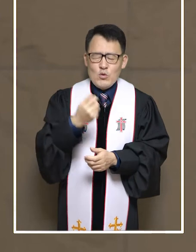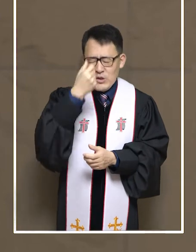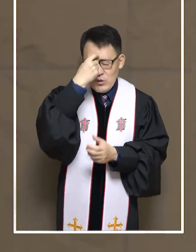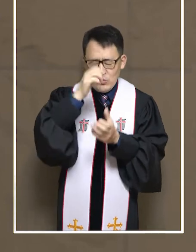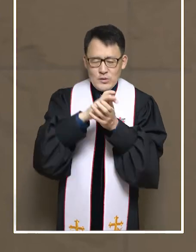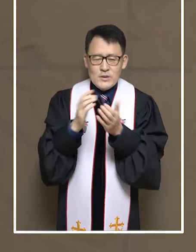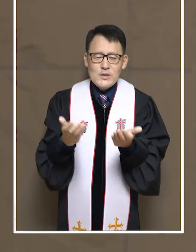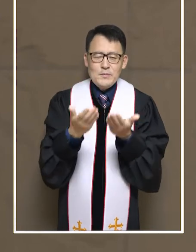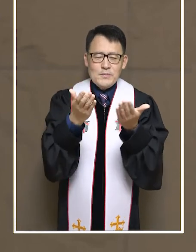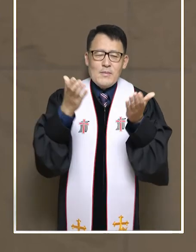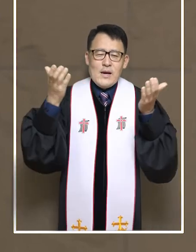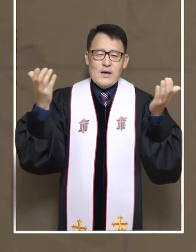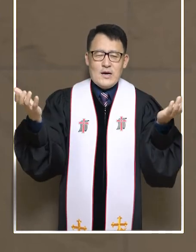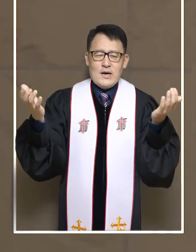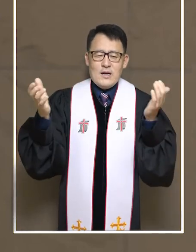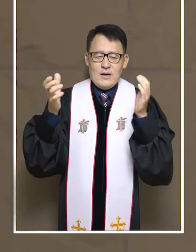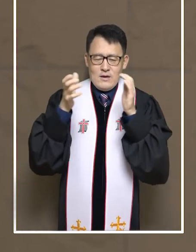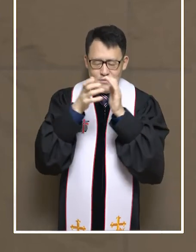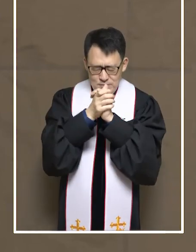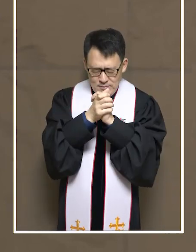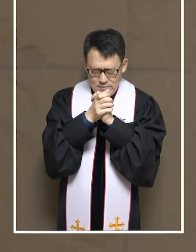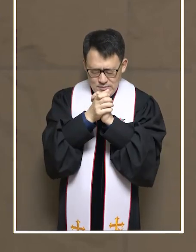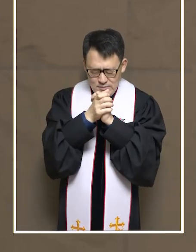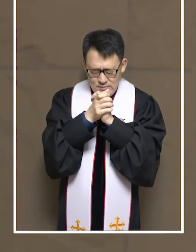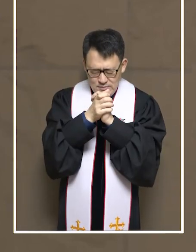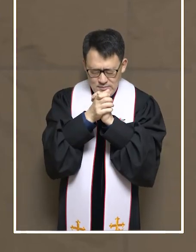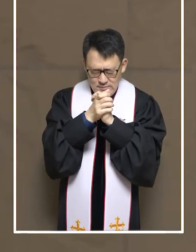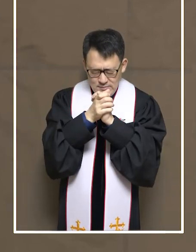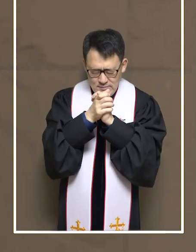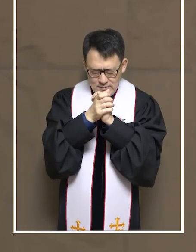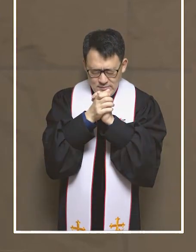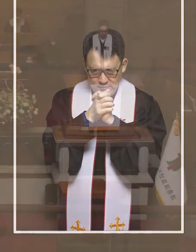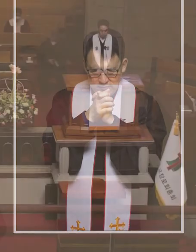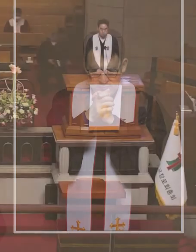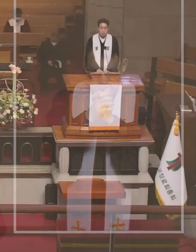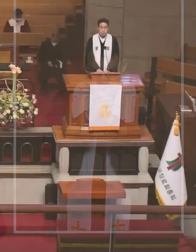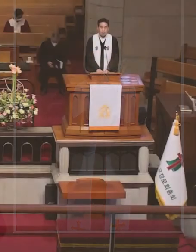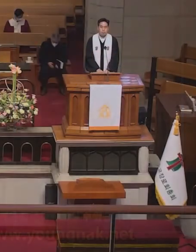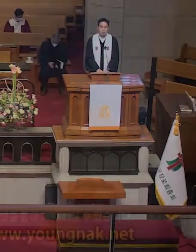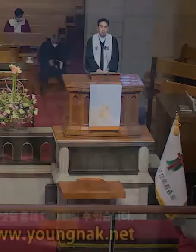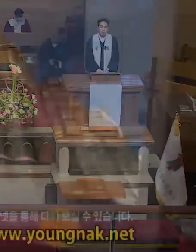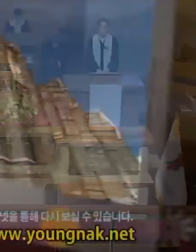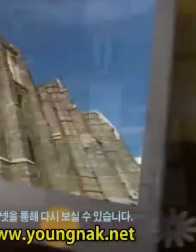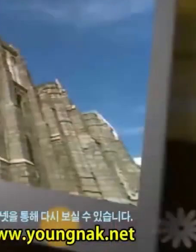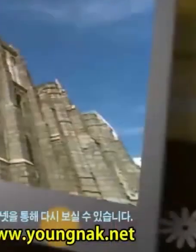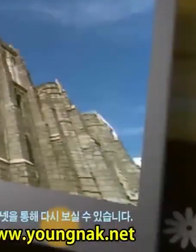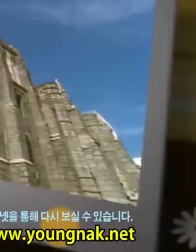주시옵소서. 예수님의 이름으로 기도하옵나이다. 아멘.